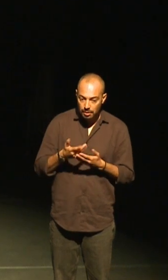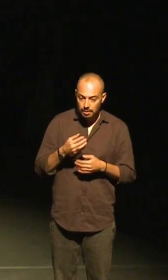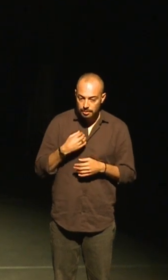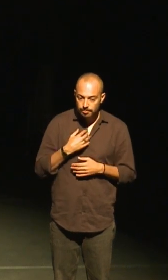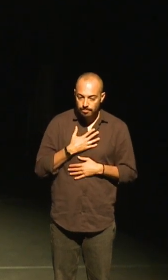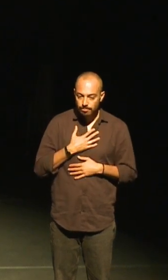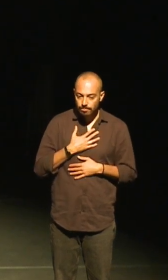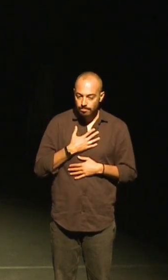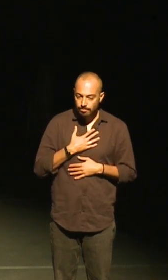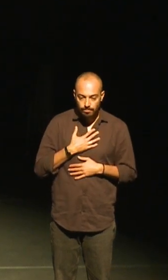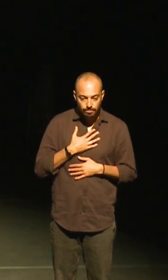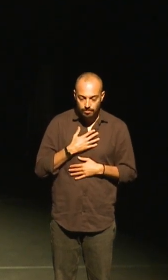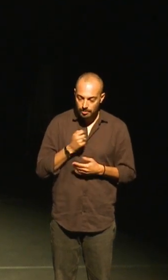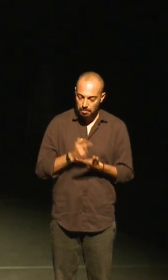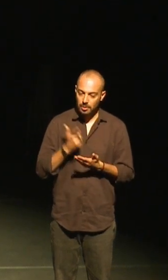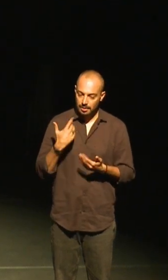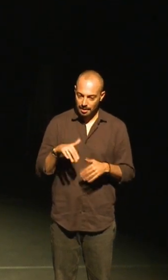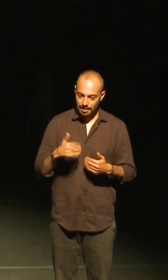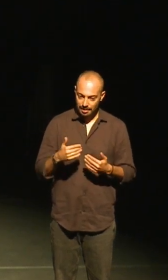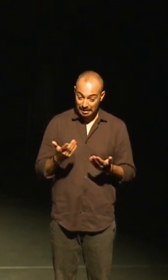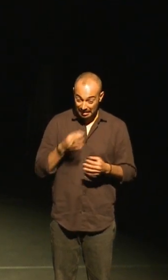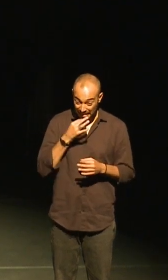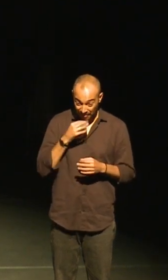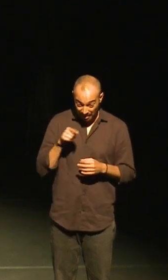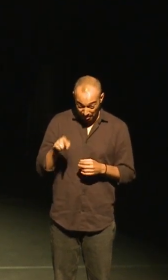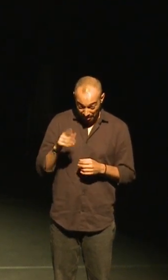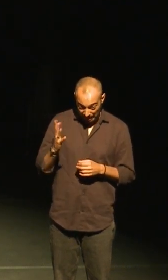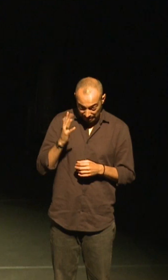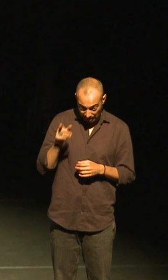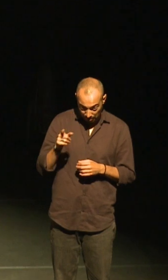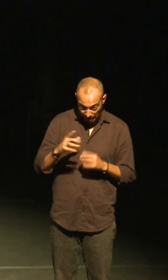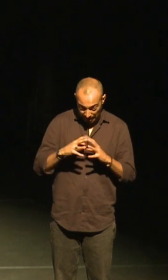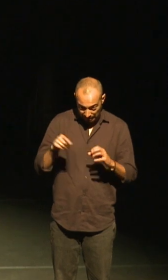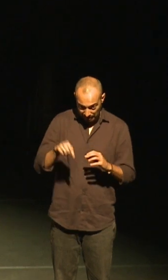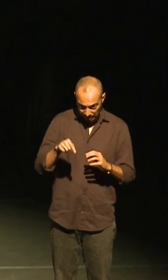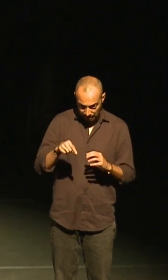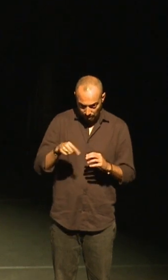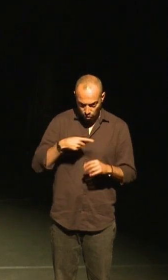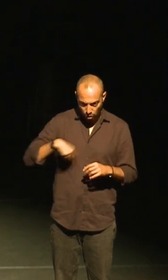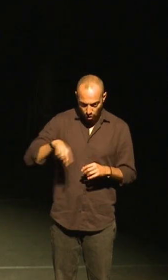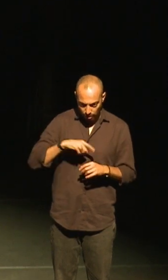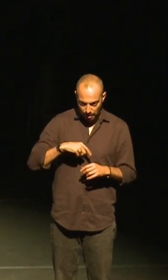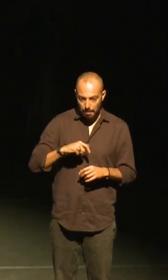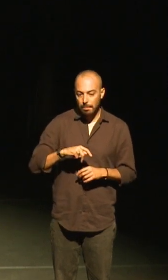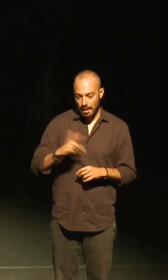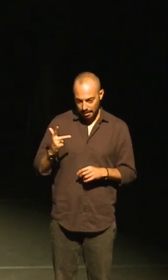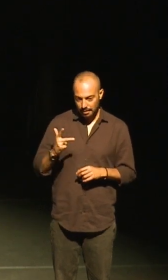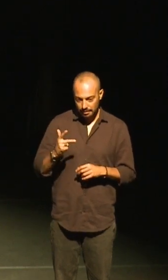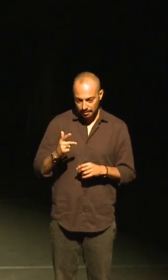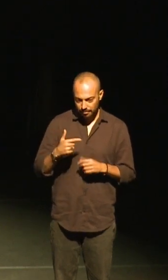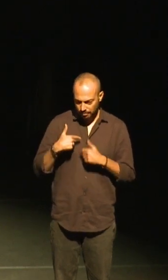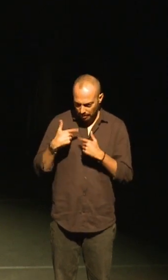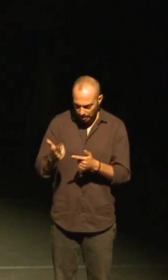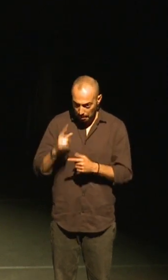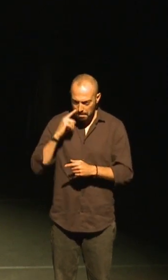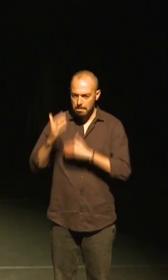più importante che noi creiamo il cambio nel senso di miglioria della vita delle persone c'è